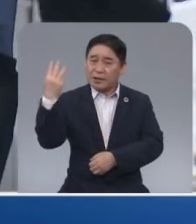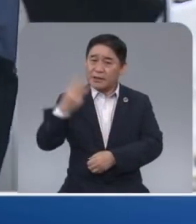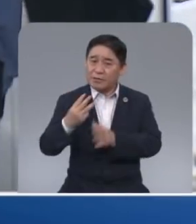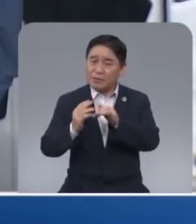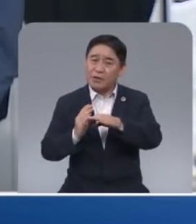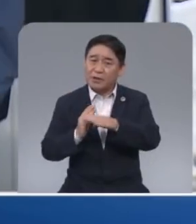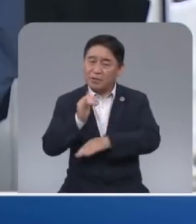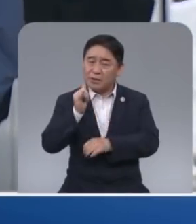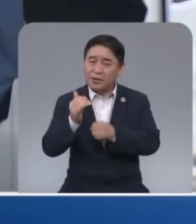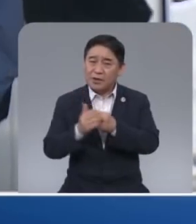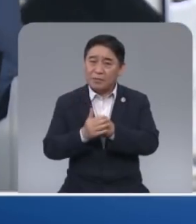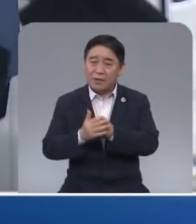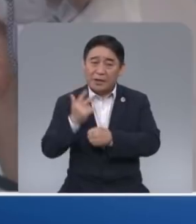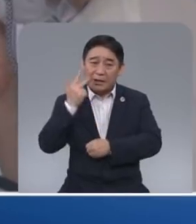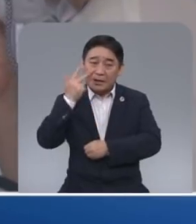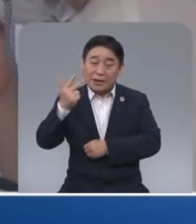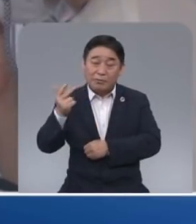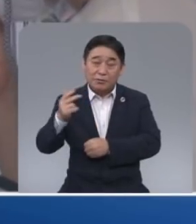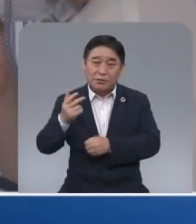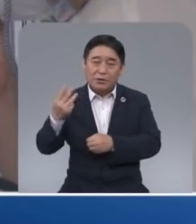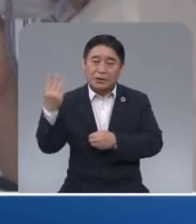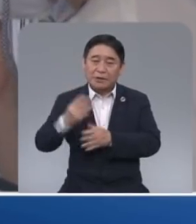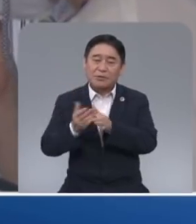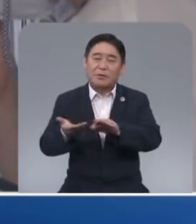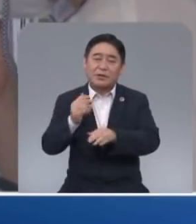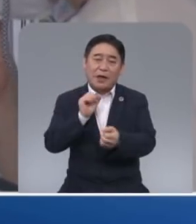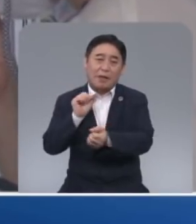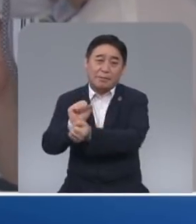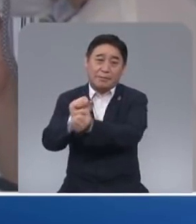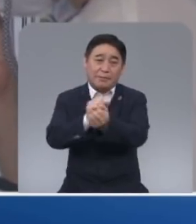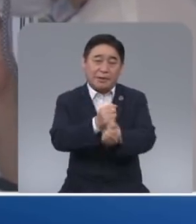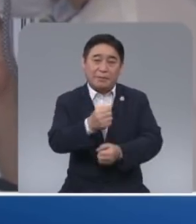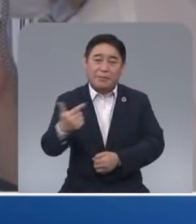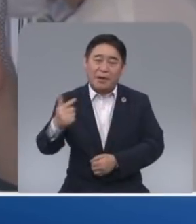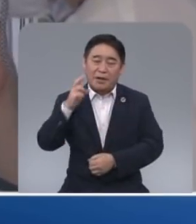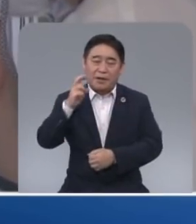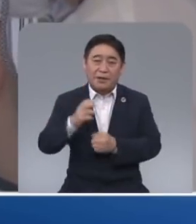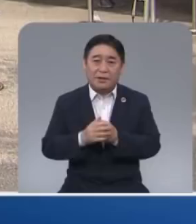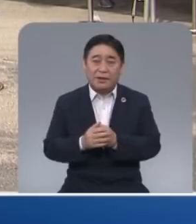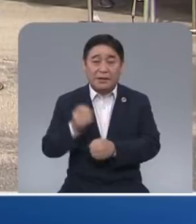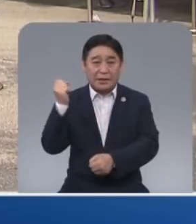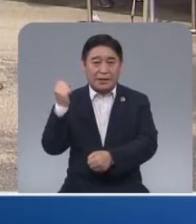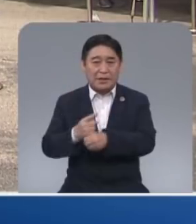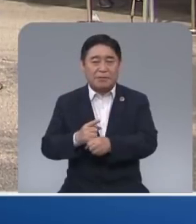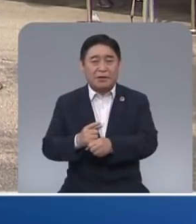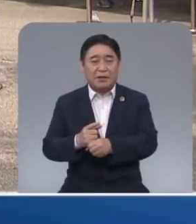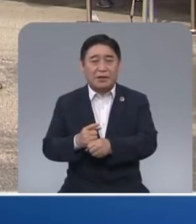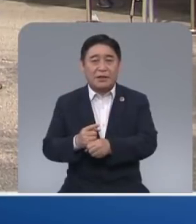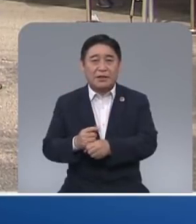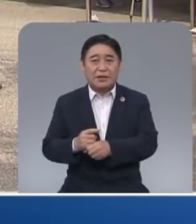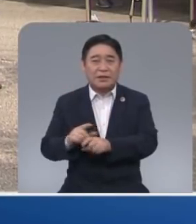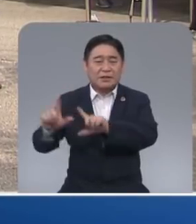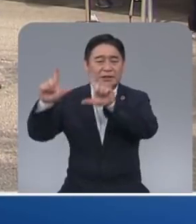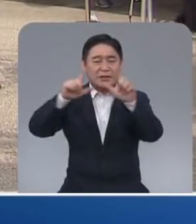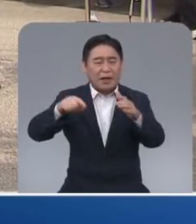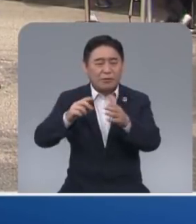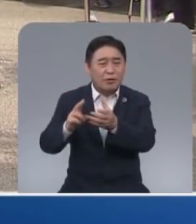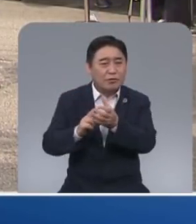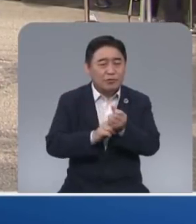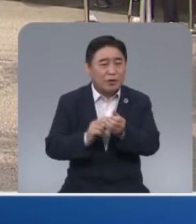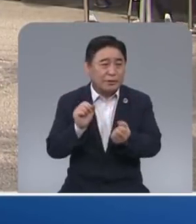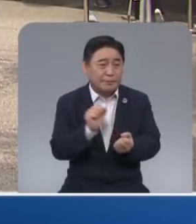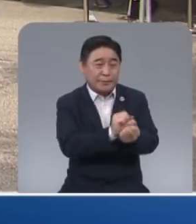다음 주에도 계속 확진자 규모는 3,000명 이상이 될 가능성이 큽니다. 이미 광범위한 잠재적 확진자가 많이 있고 델타